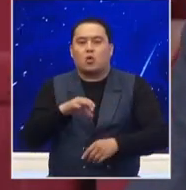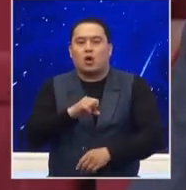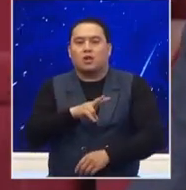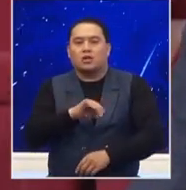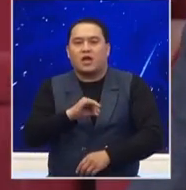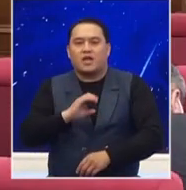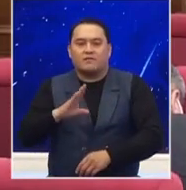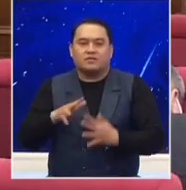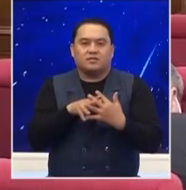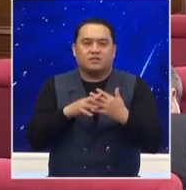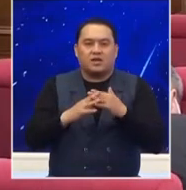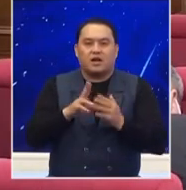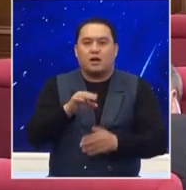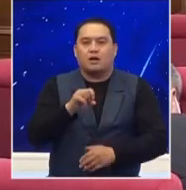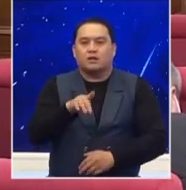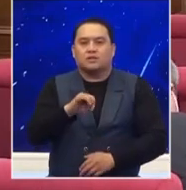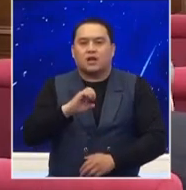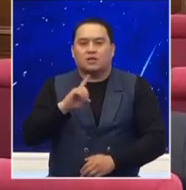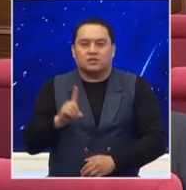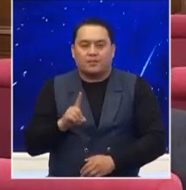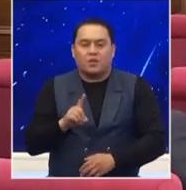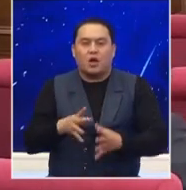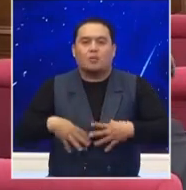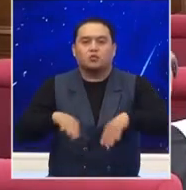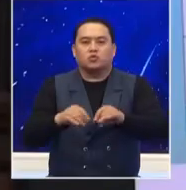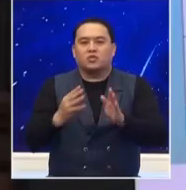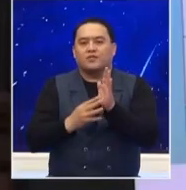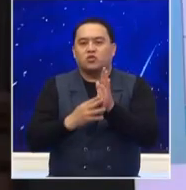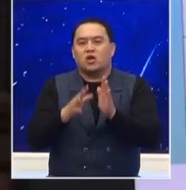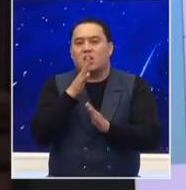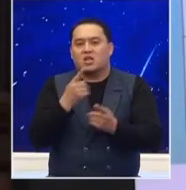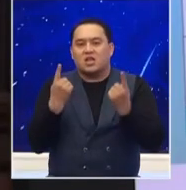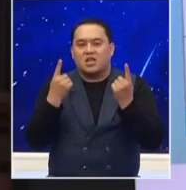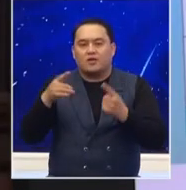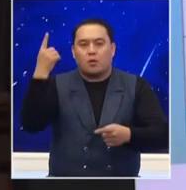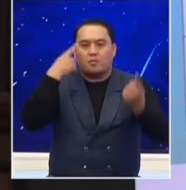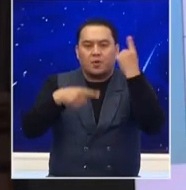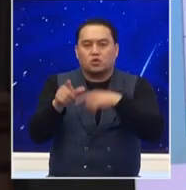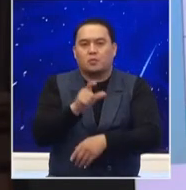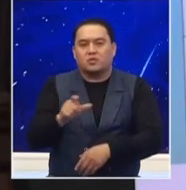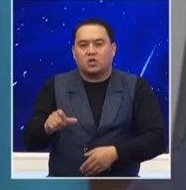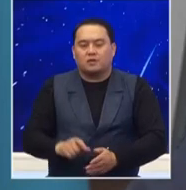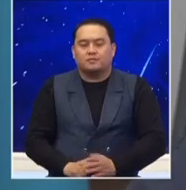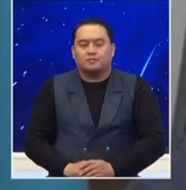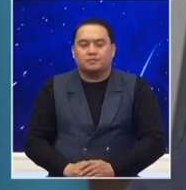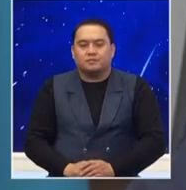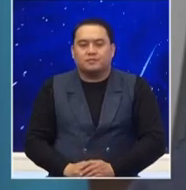Мухагалима Катаева в селе Карасаз. В следующем году общественность отметит 90-летие и именитого поэта и писателя.